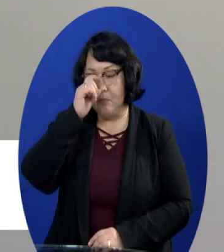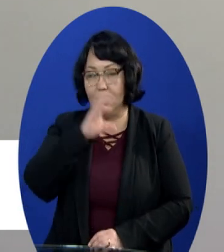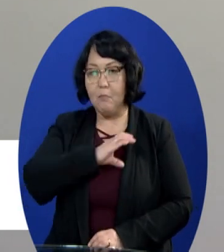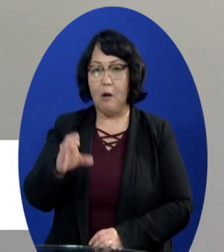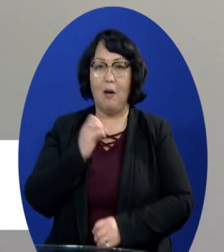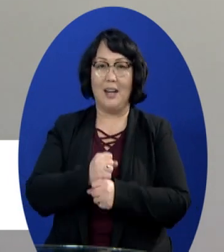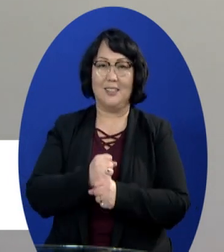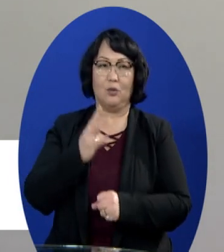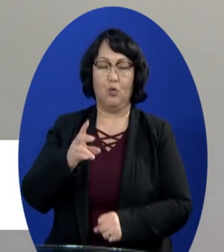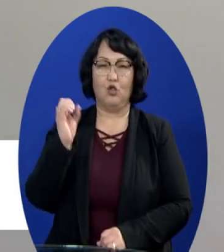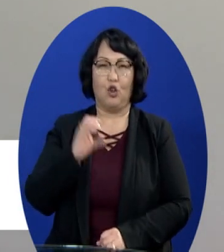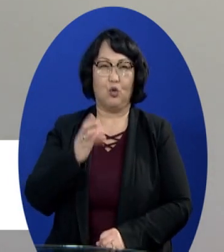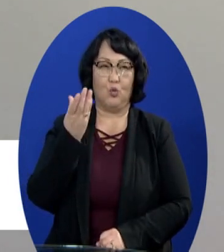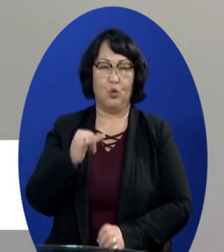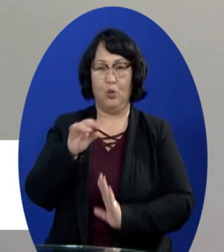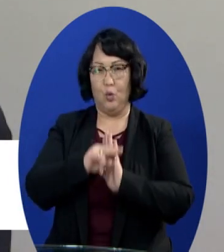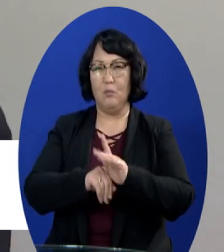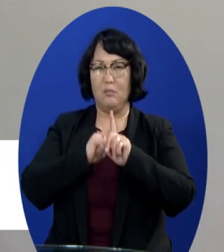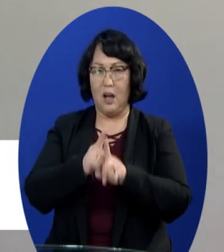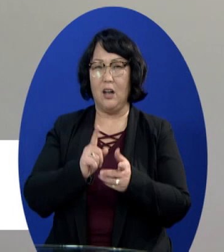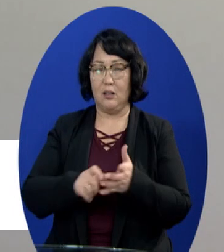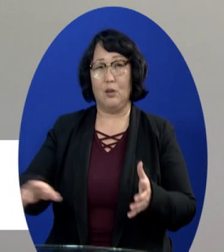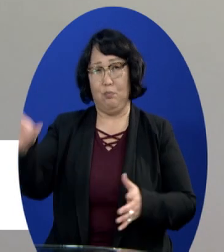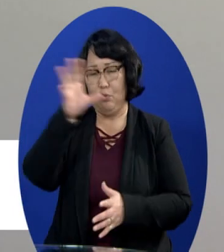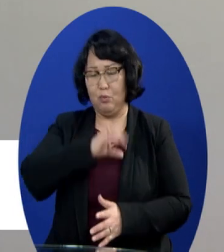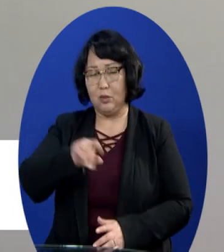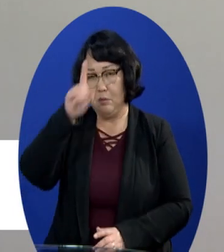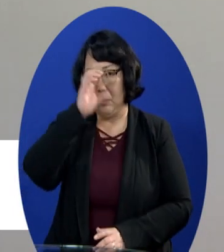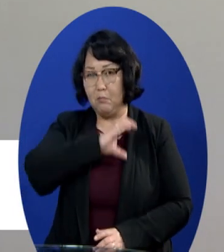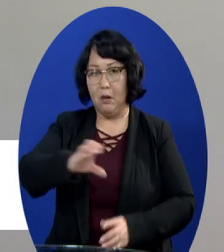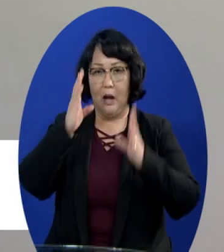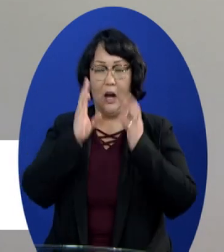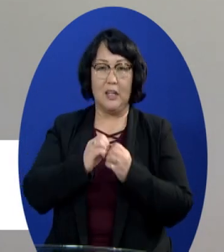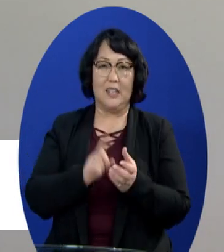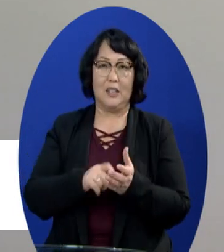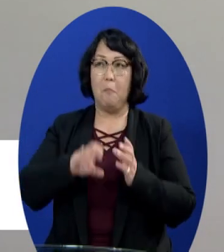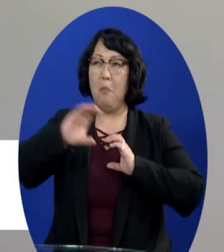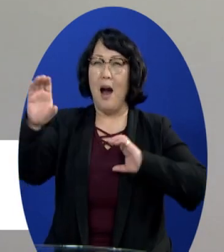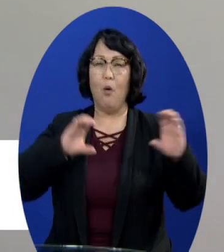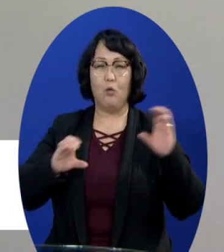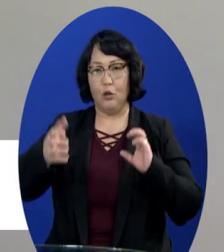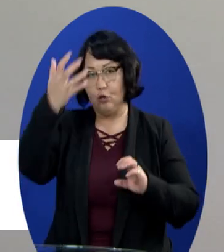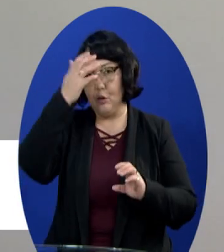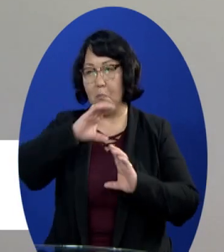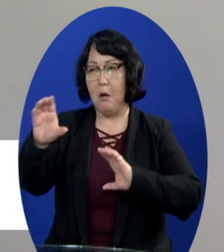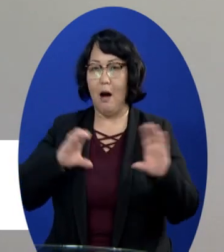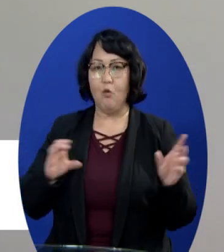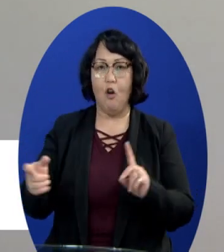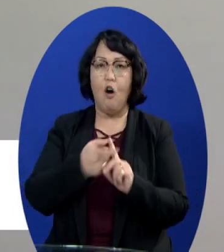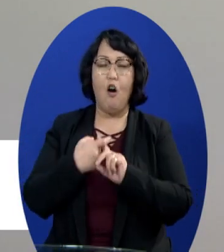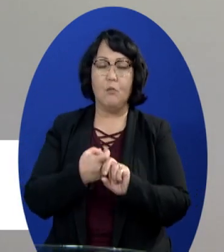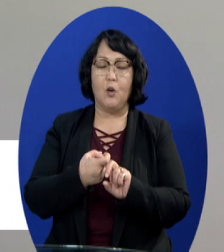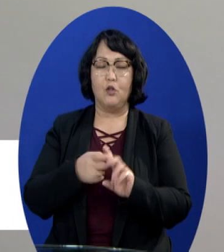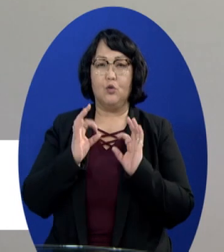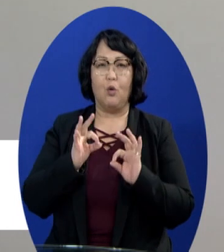одоо баримтчилж ажиллах тал дээр бол шатандаа анхаарах шаардлагатай байгаа. За дээр нь одоо байгууллага хоорондын уялдаа холбоог сайжруулах тухайн тодорхой